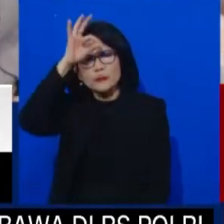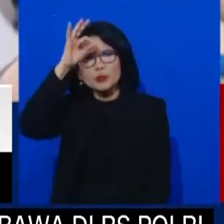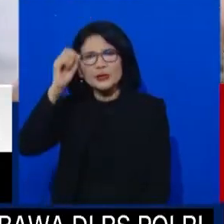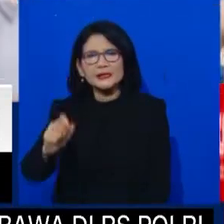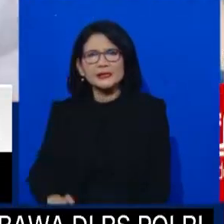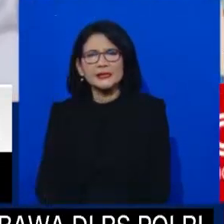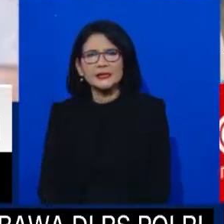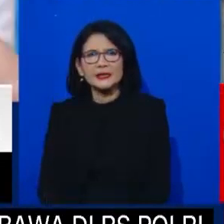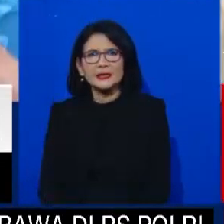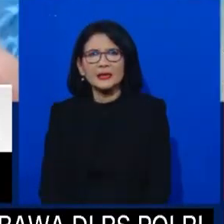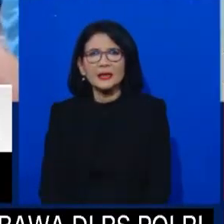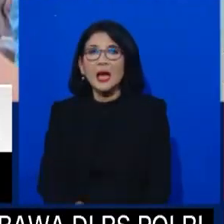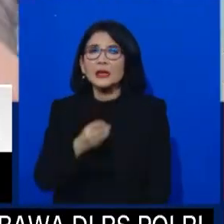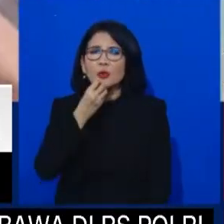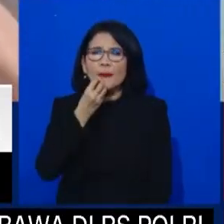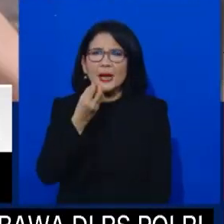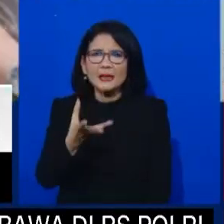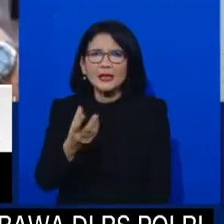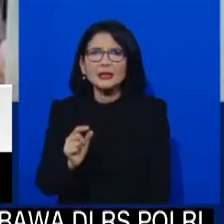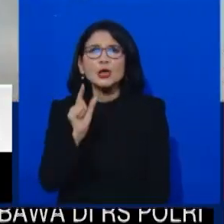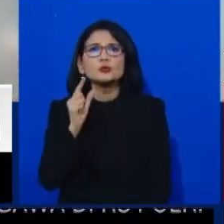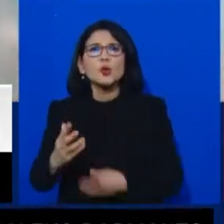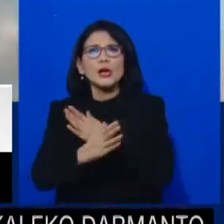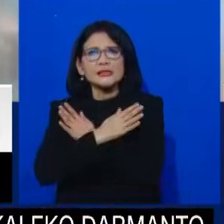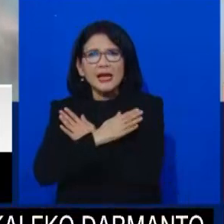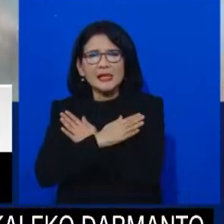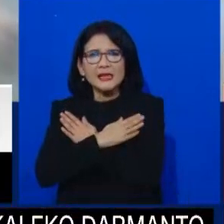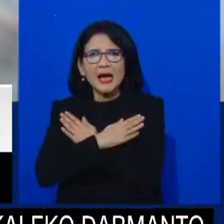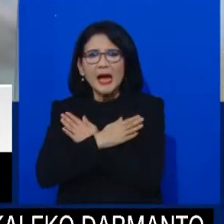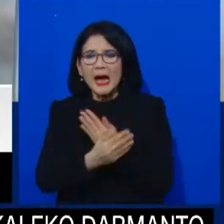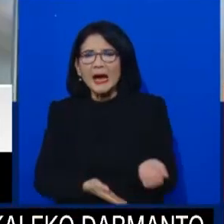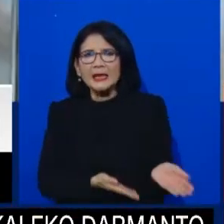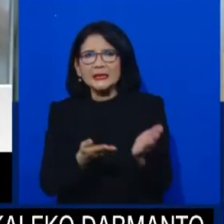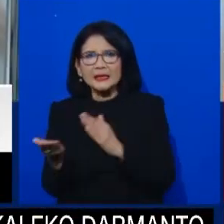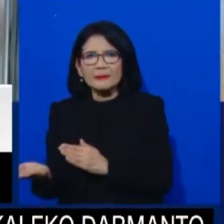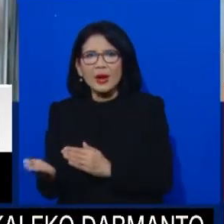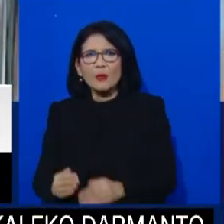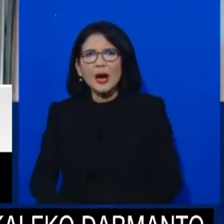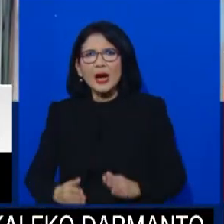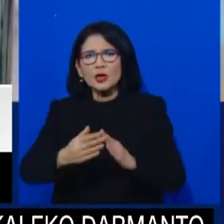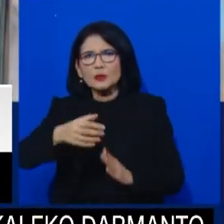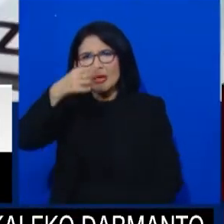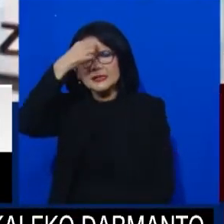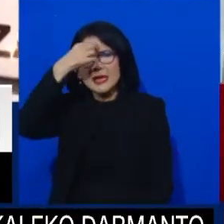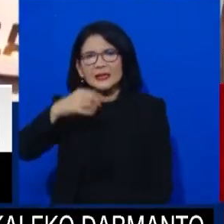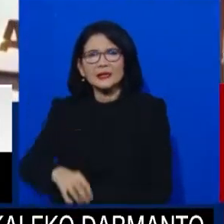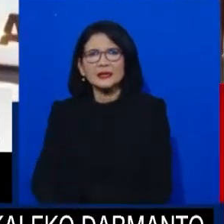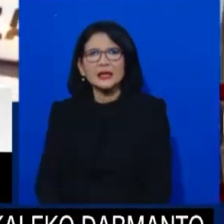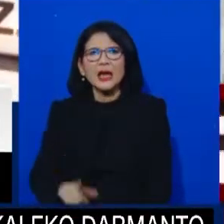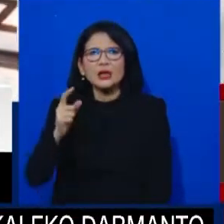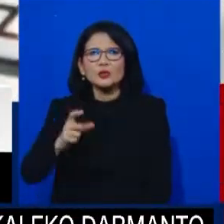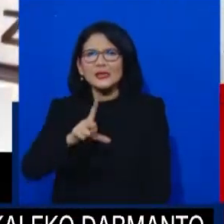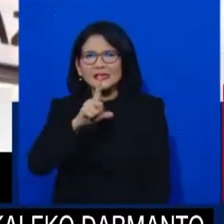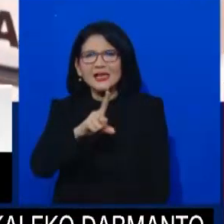Irjen Pol Faldi Imran, dikatakan memang untuk jenazah yang dibawa di Polri sendiri memang hampir mengalami